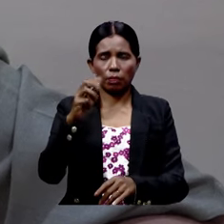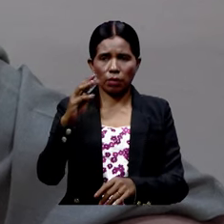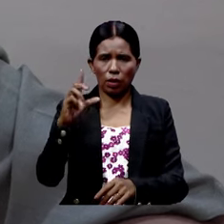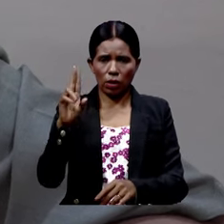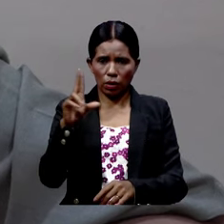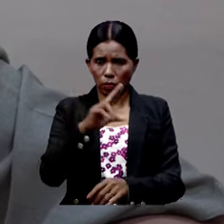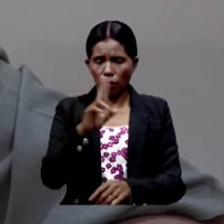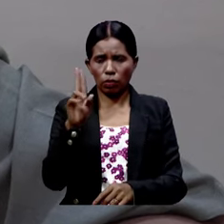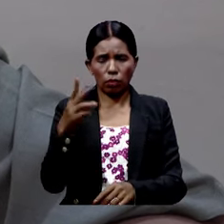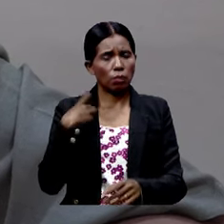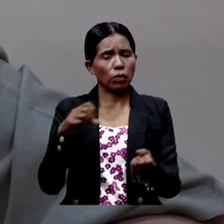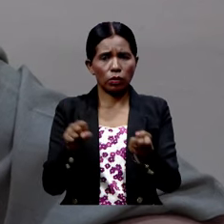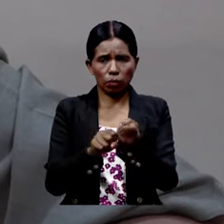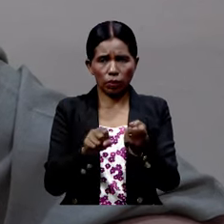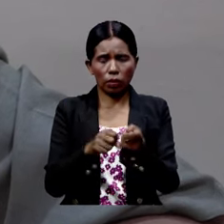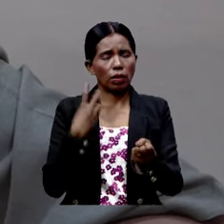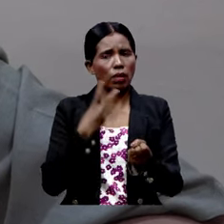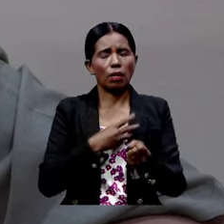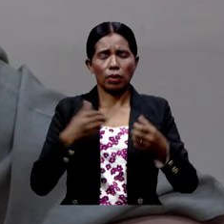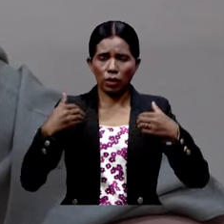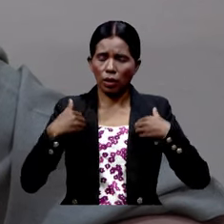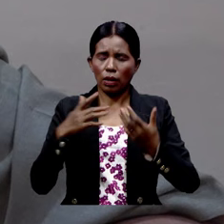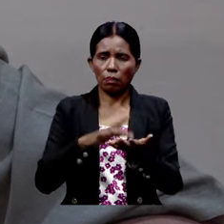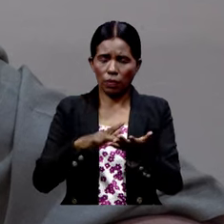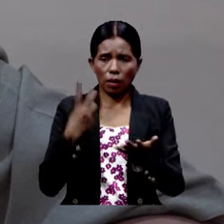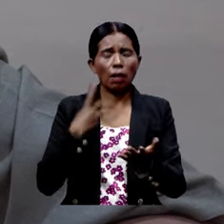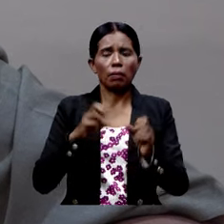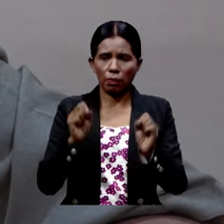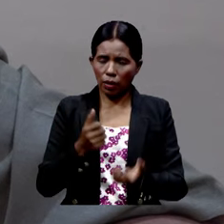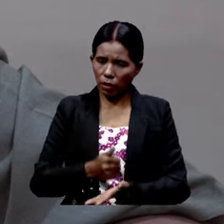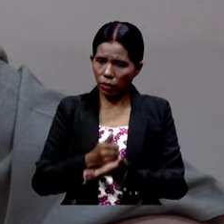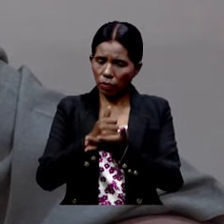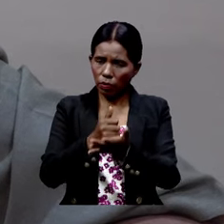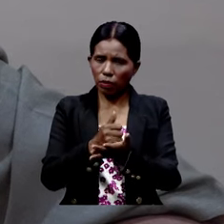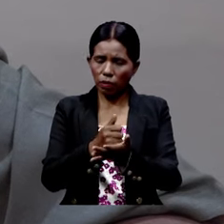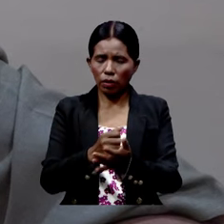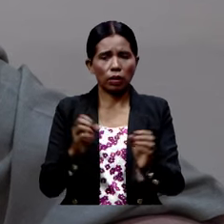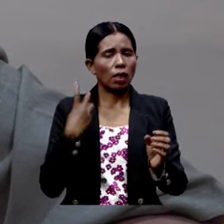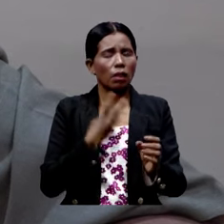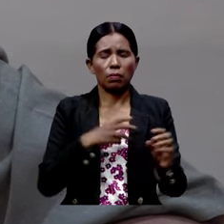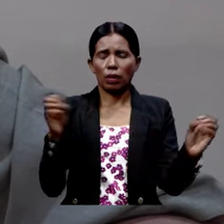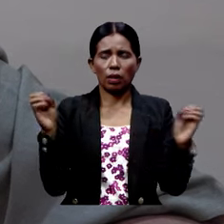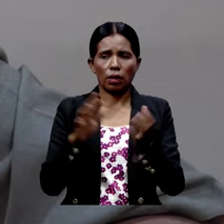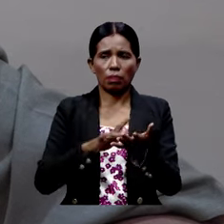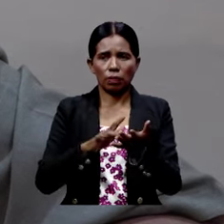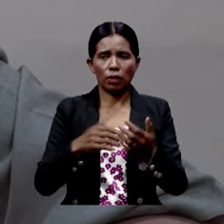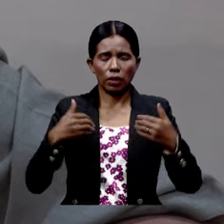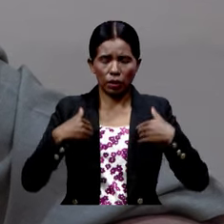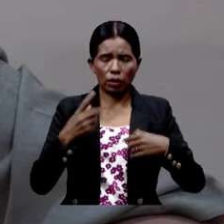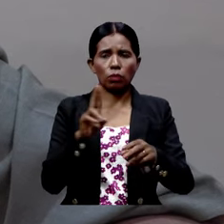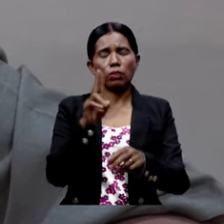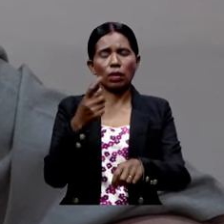support. Dalam hal ini kalau kami punya stok kami bantu. Tetapi kalau kami tidak berstok harus ada butuh waktu